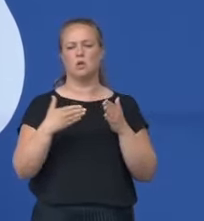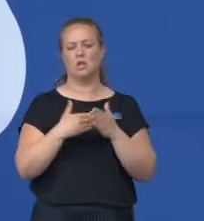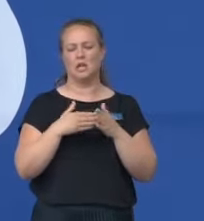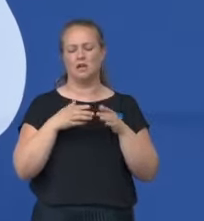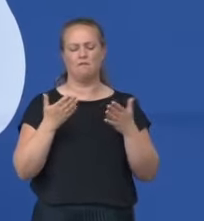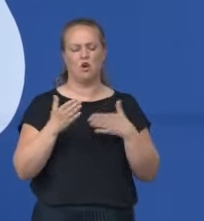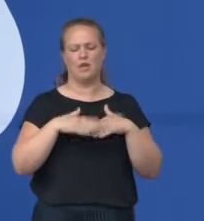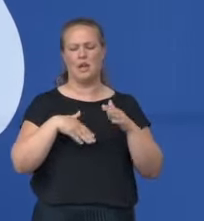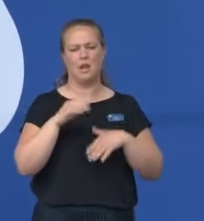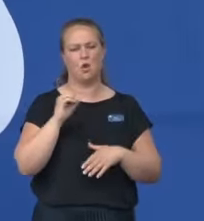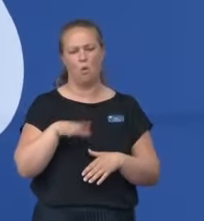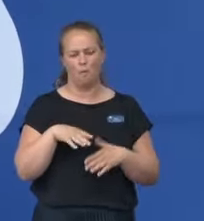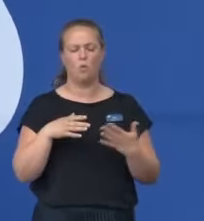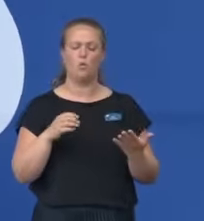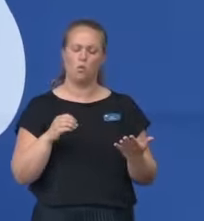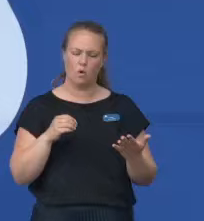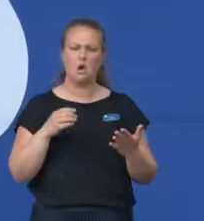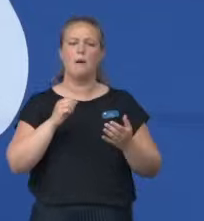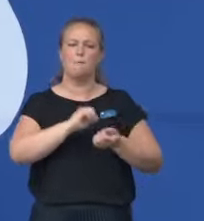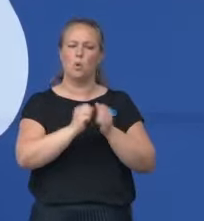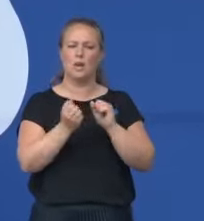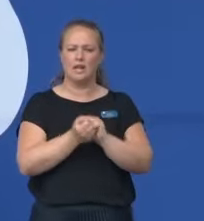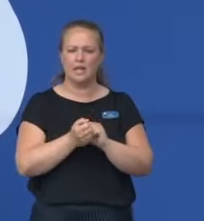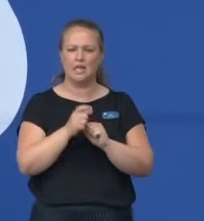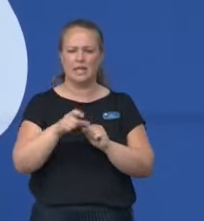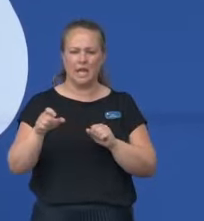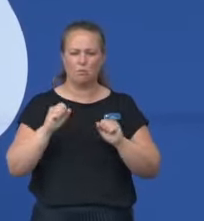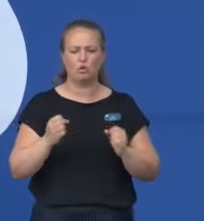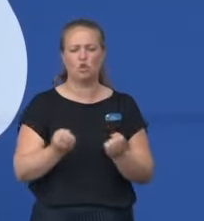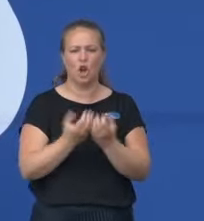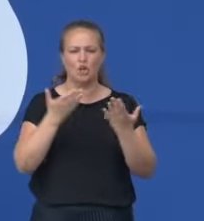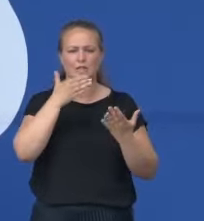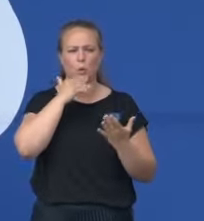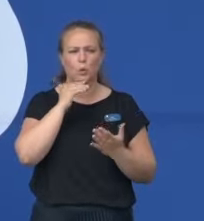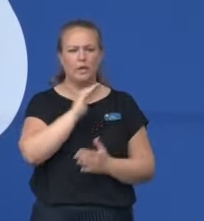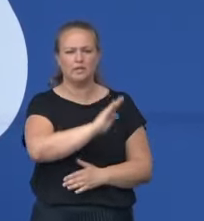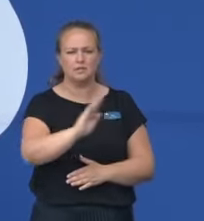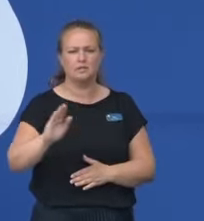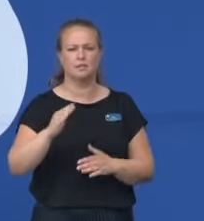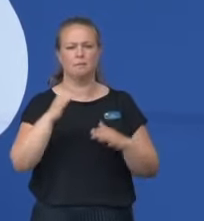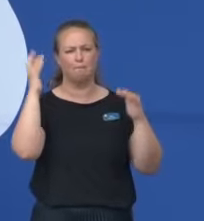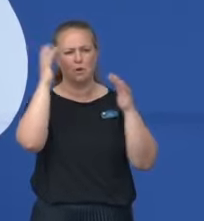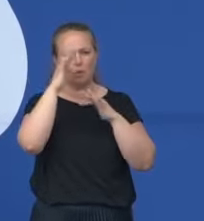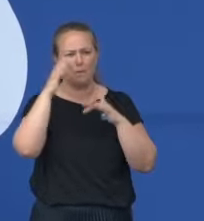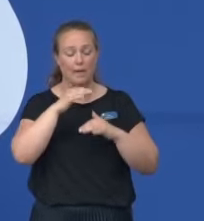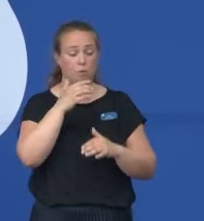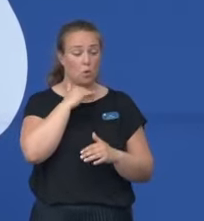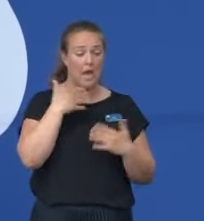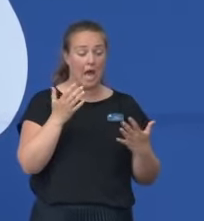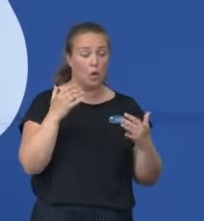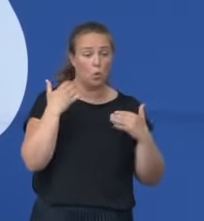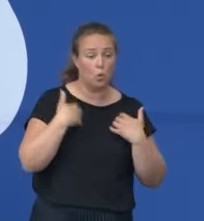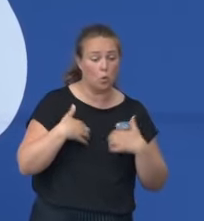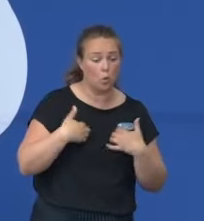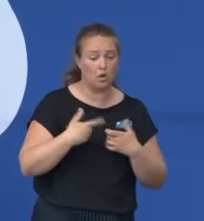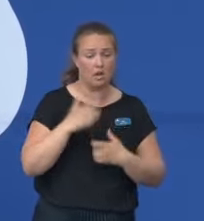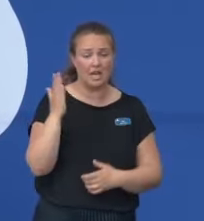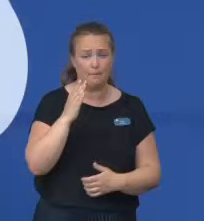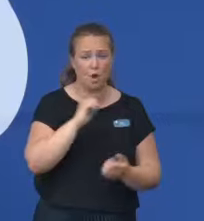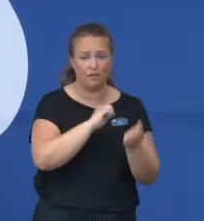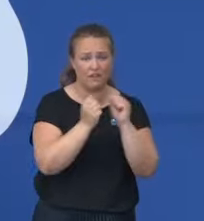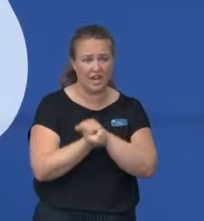att politiker också måste lösa de problemen som unga ser. Att så här, man är skitorolig för klimatförändringar, vad